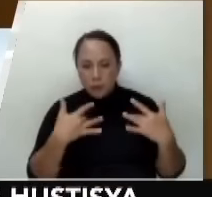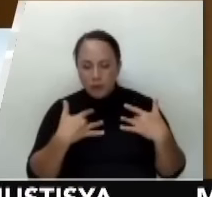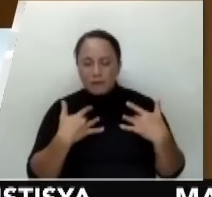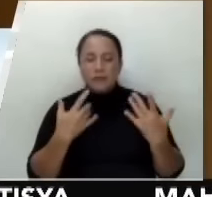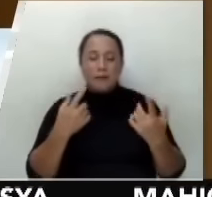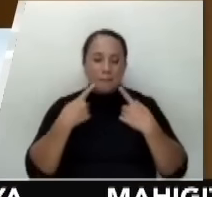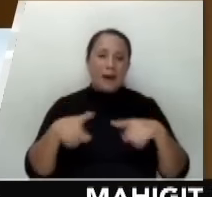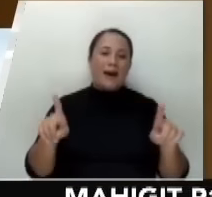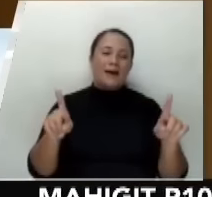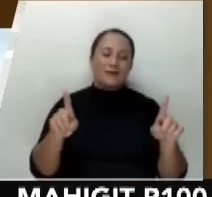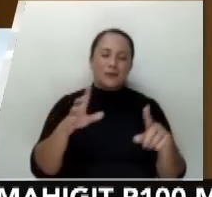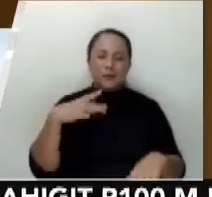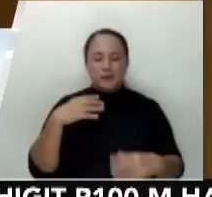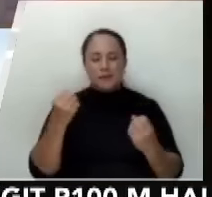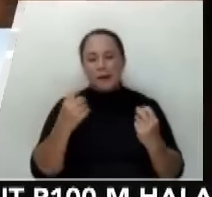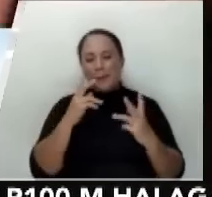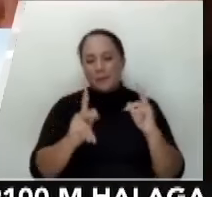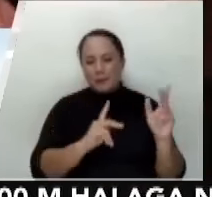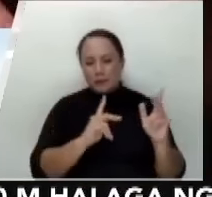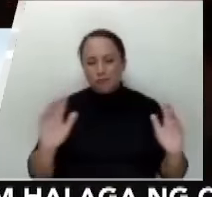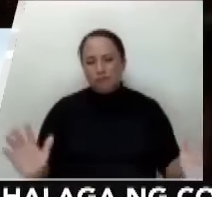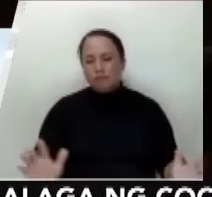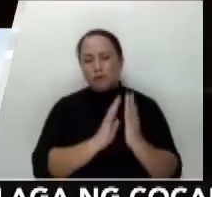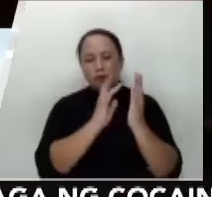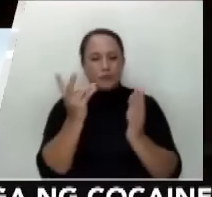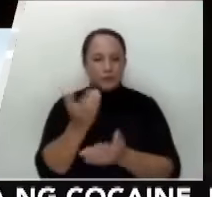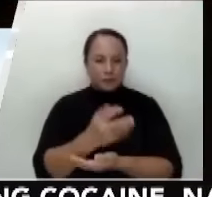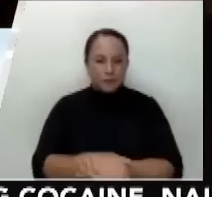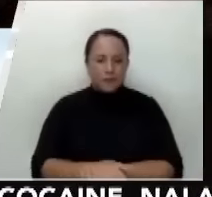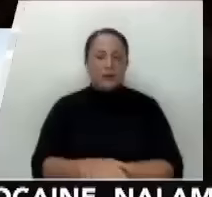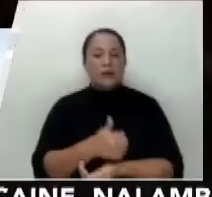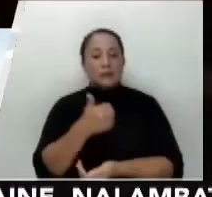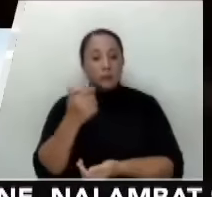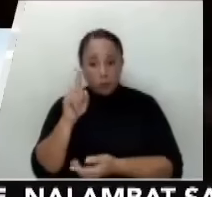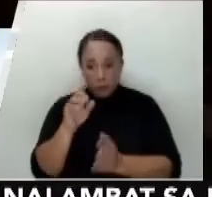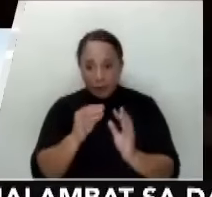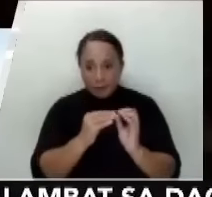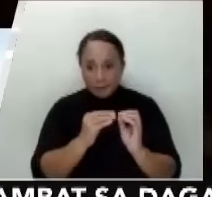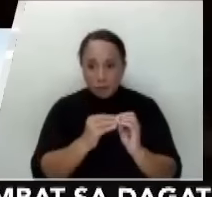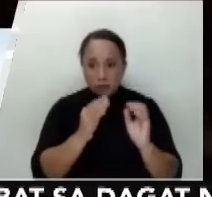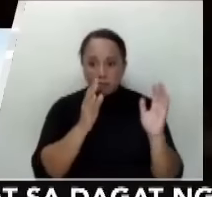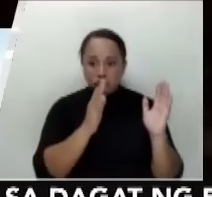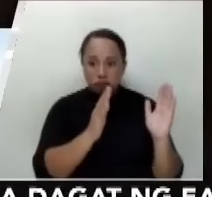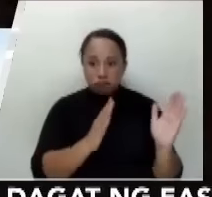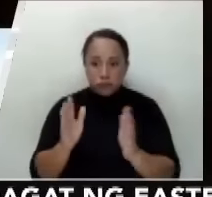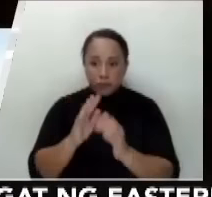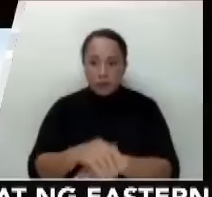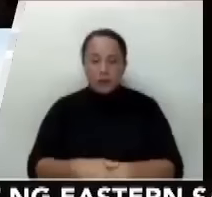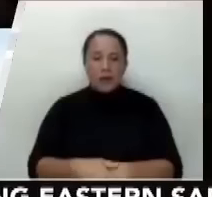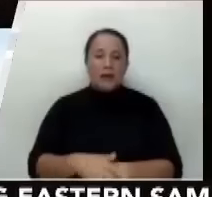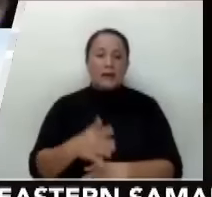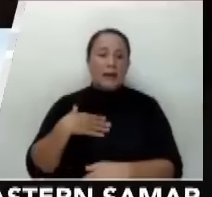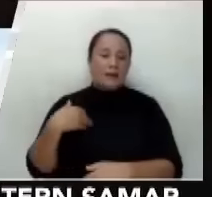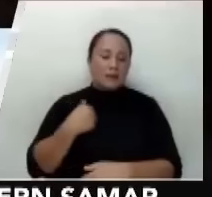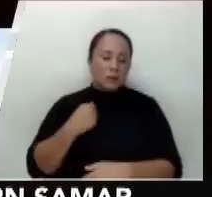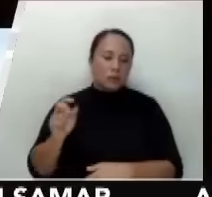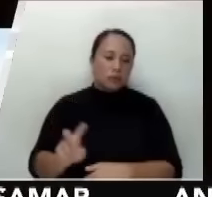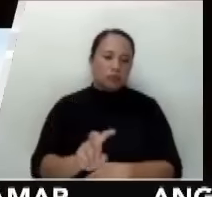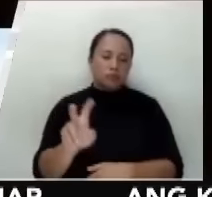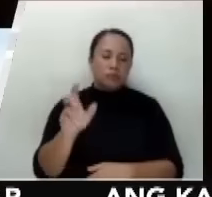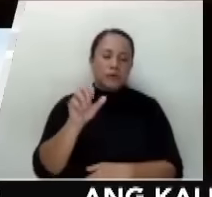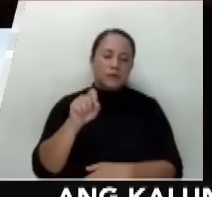po ng marami, itong paghaharap nilang dalawa. Isa pa sa pinaghahandaan ni Ruru, ang Canada tour ng Sparkle sa